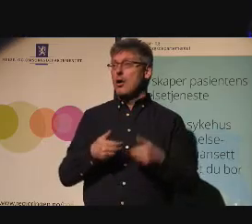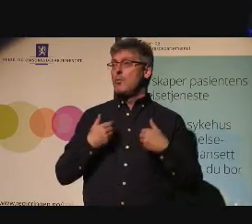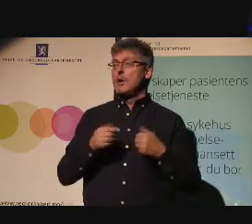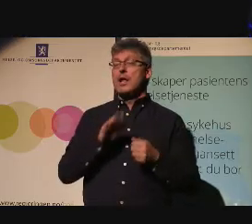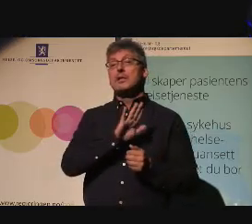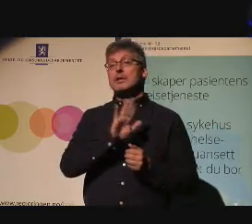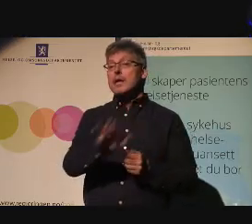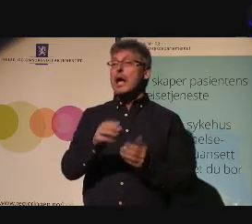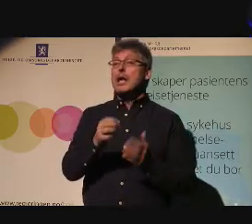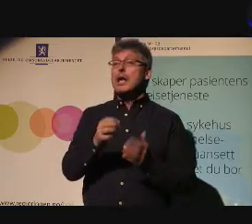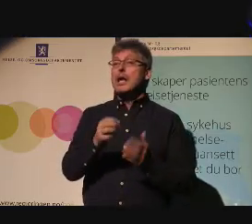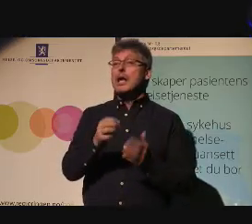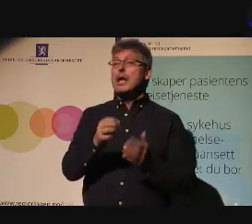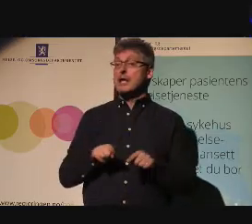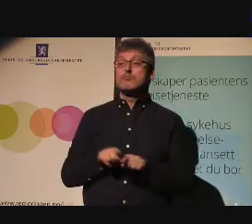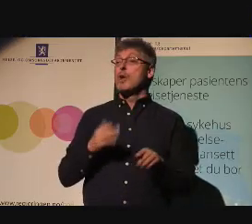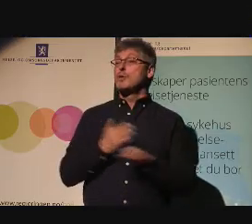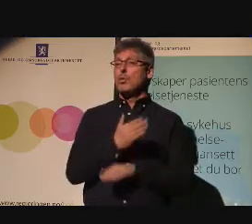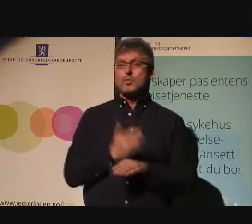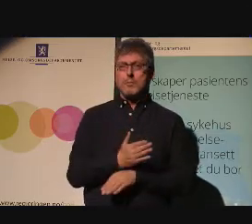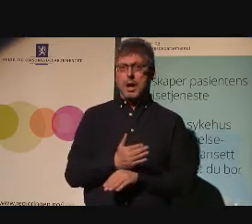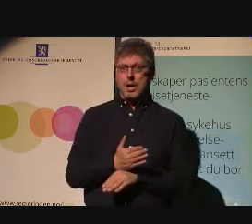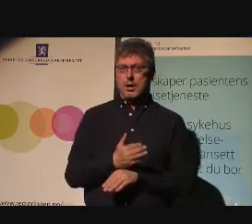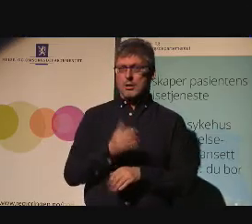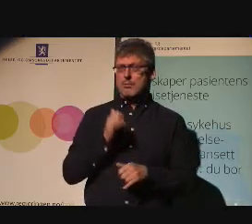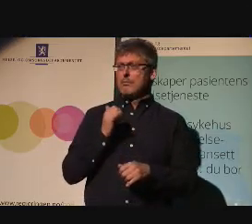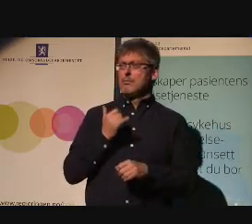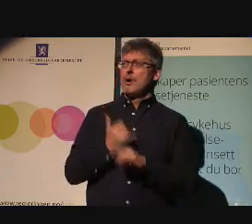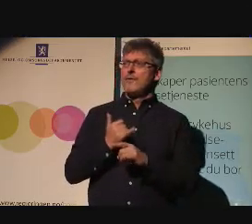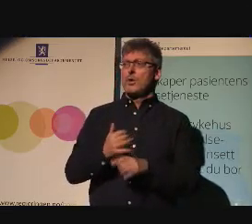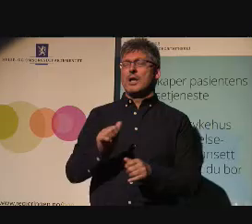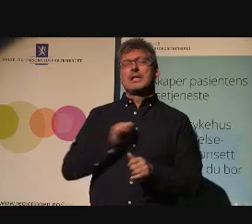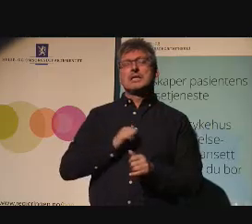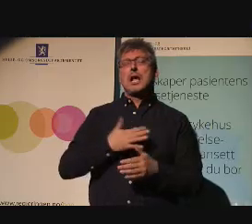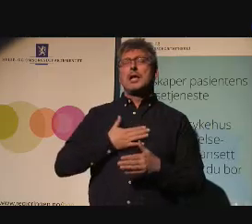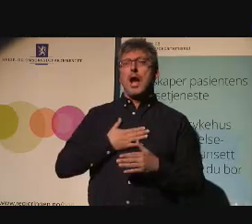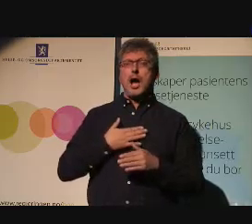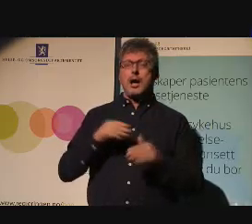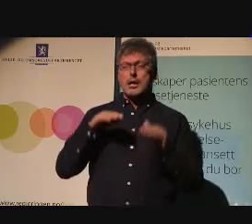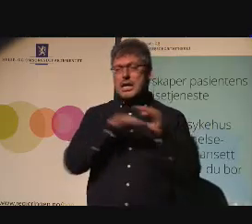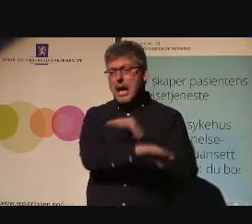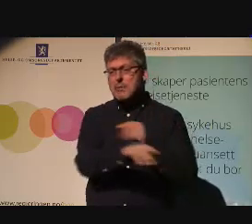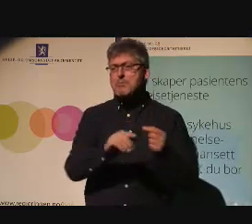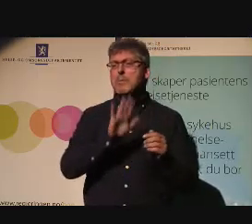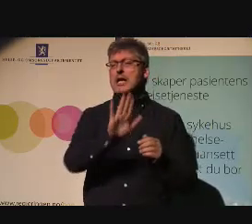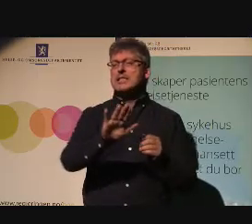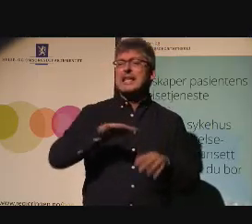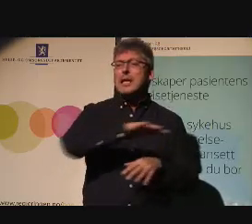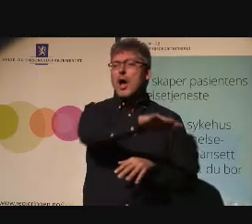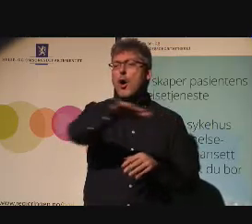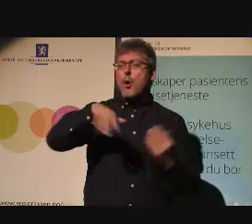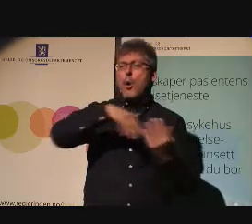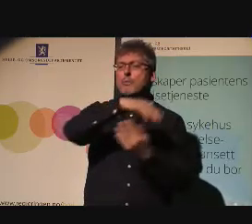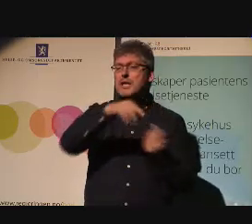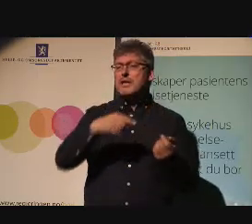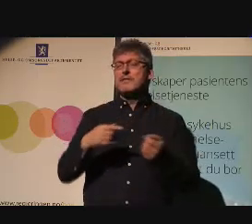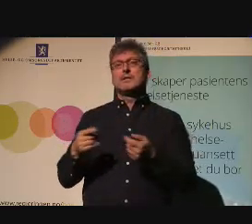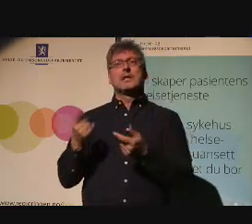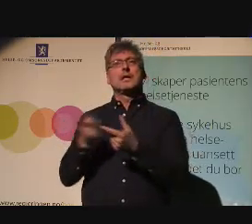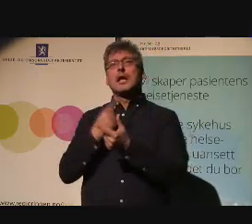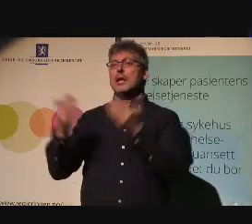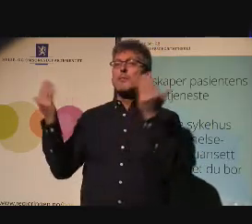er en helt normal reaksjon på hvordan de selv har det hjemme i sine omgivelser på skolen.